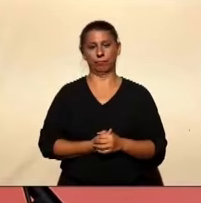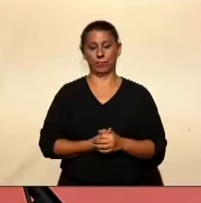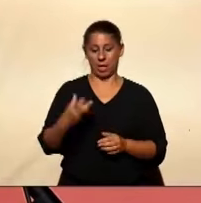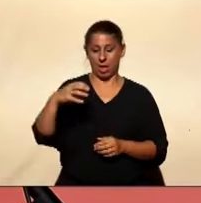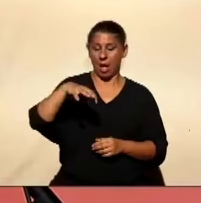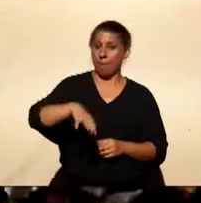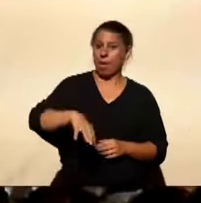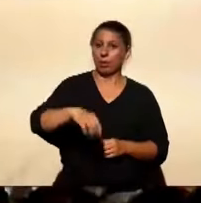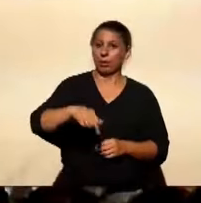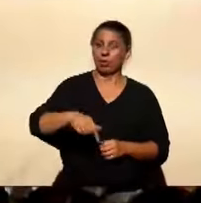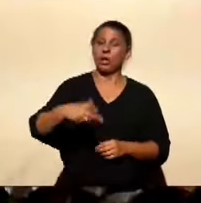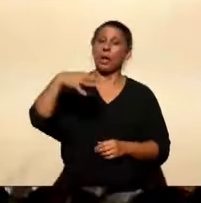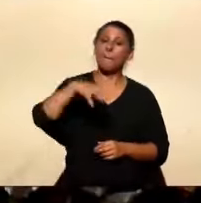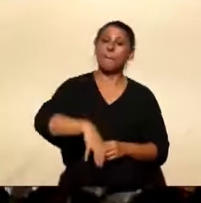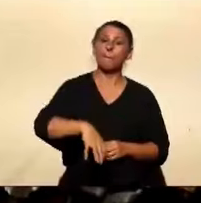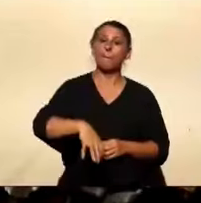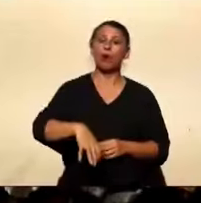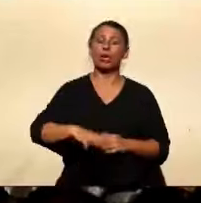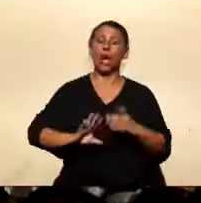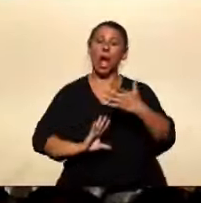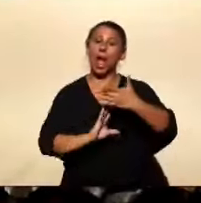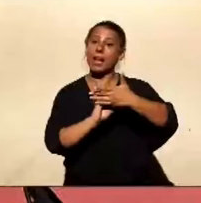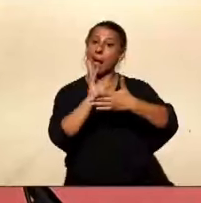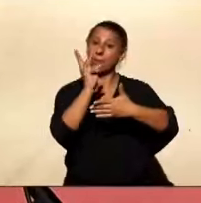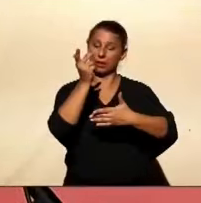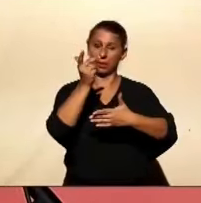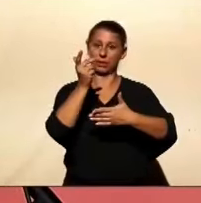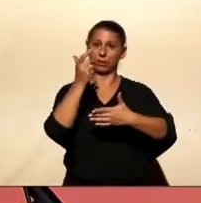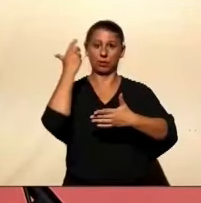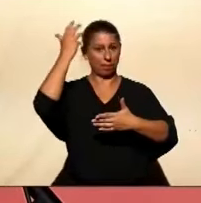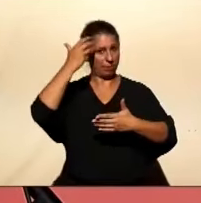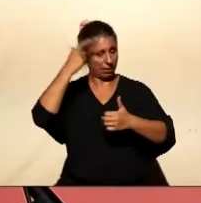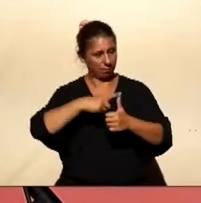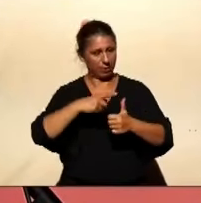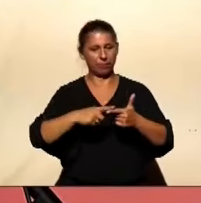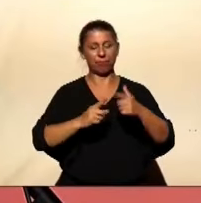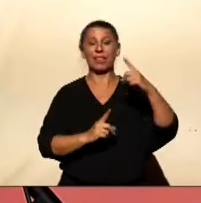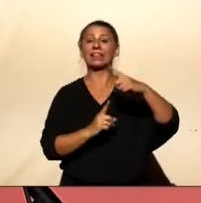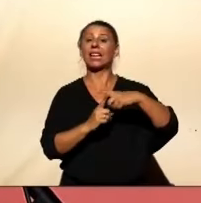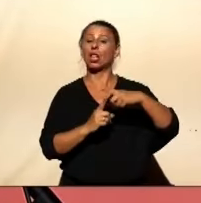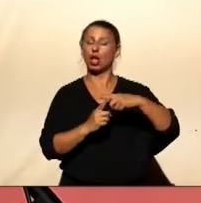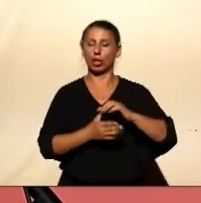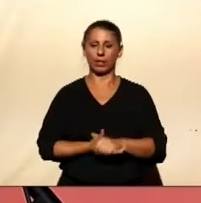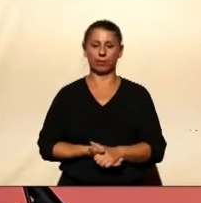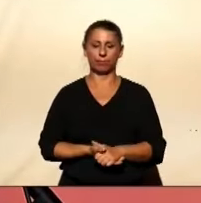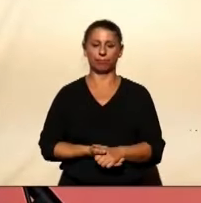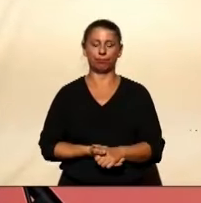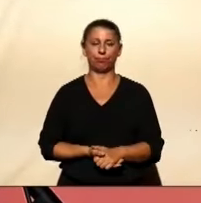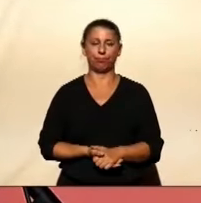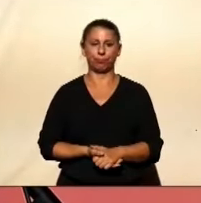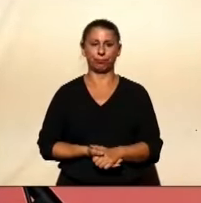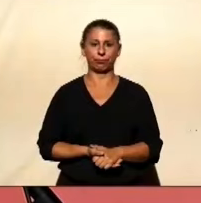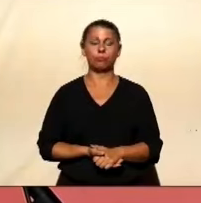μας είναι εποχή αλματώδους ανάπτυξης της επιστήμης, της τεχνολογίας. Ο